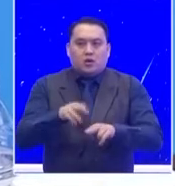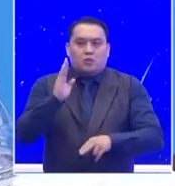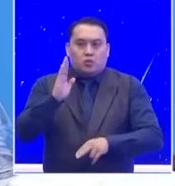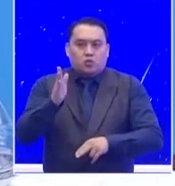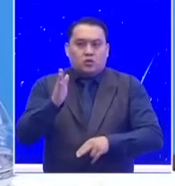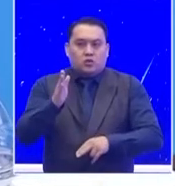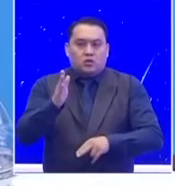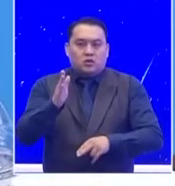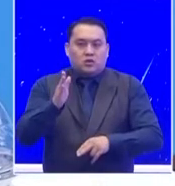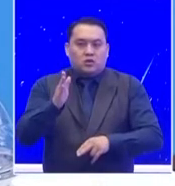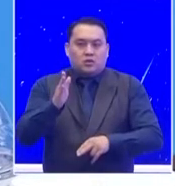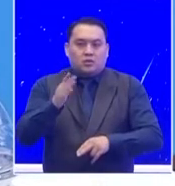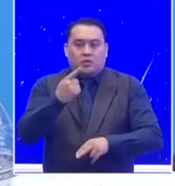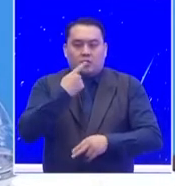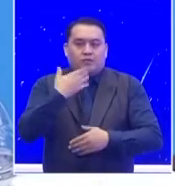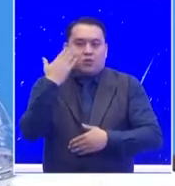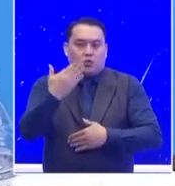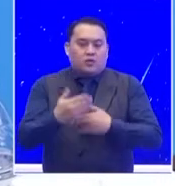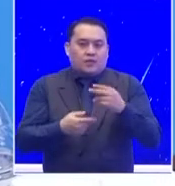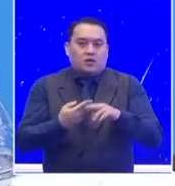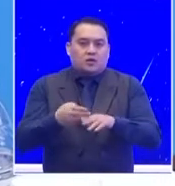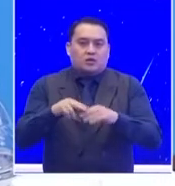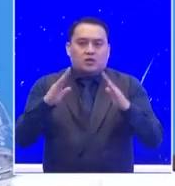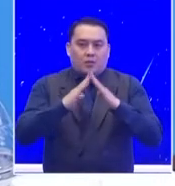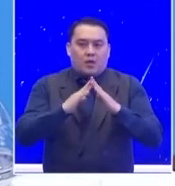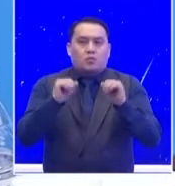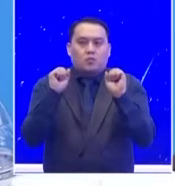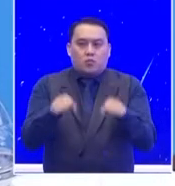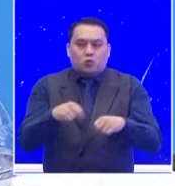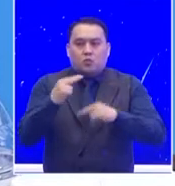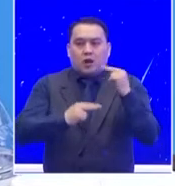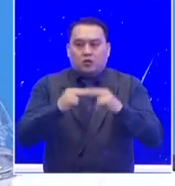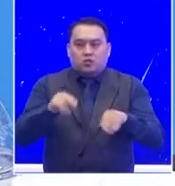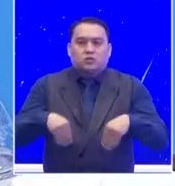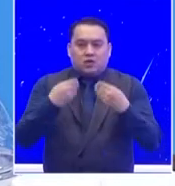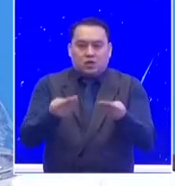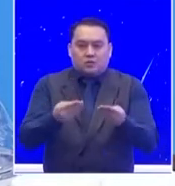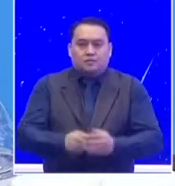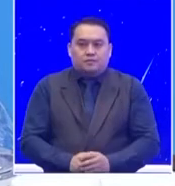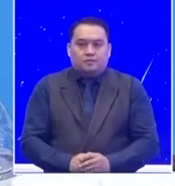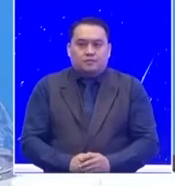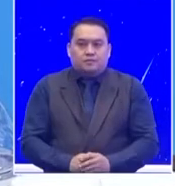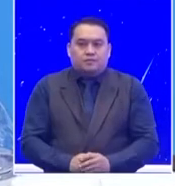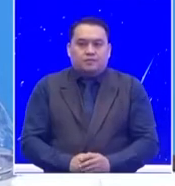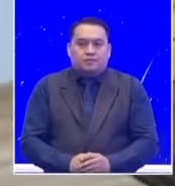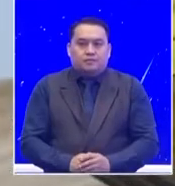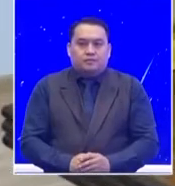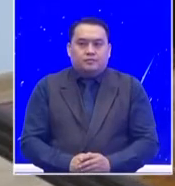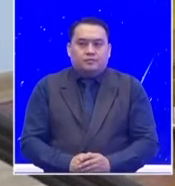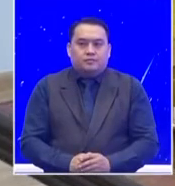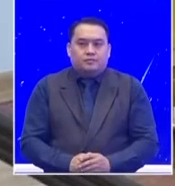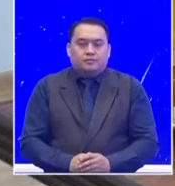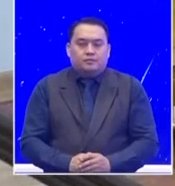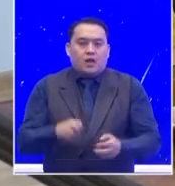вот, в ближайшее время вот в этих домах мы можем его построить и сдать. Хорошо. Давай, займись. Одна